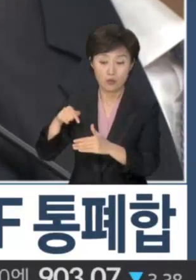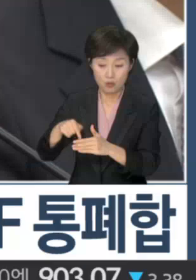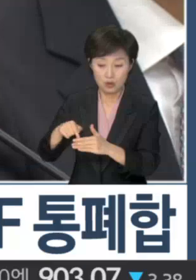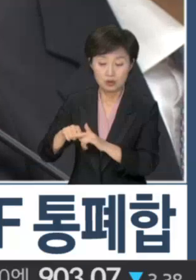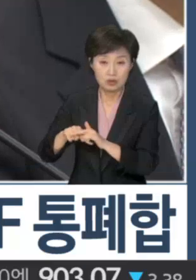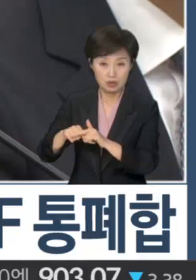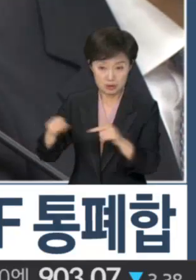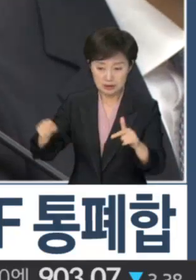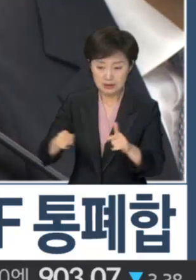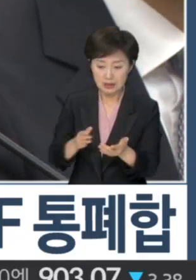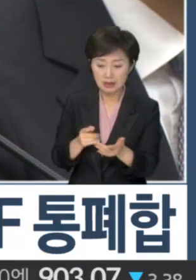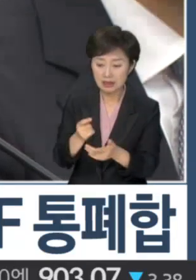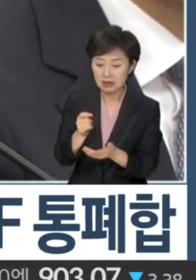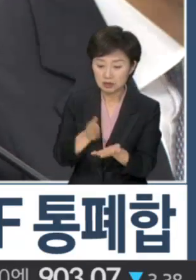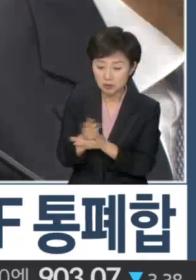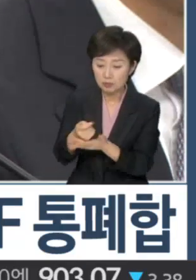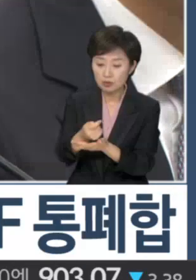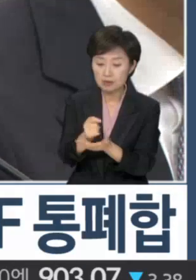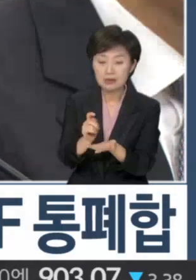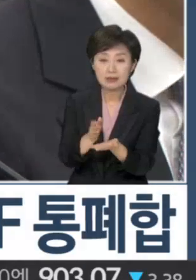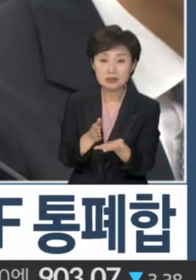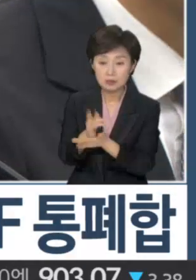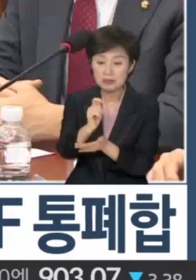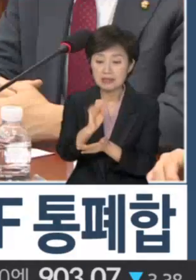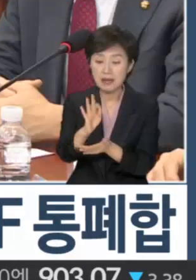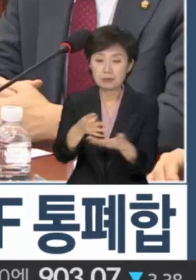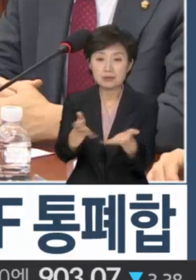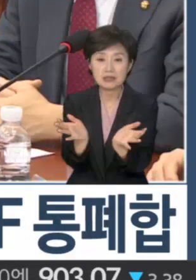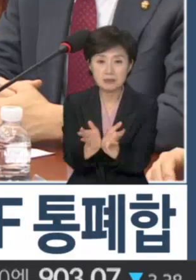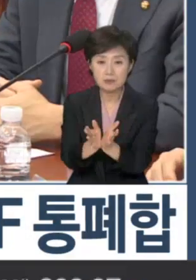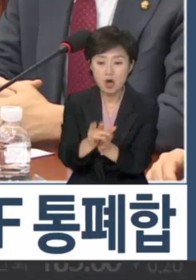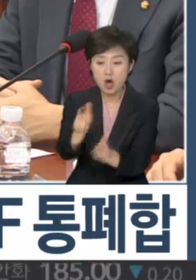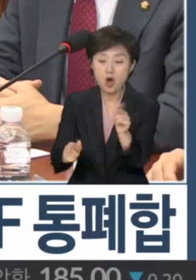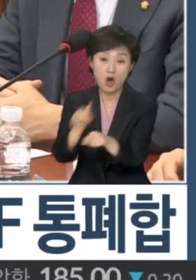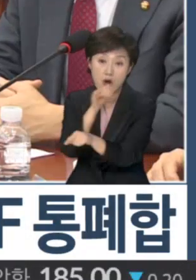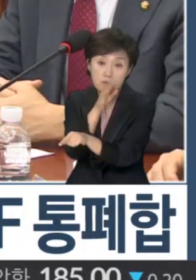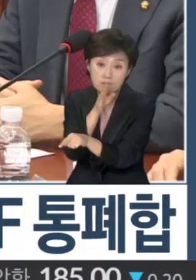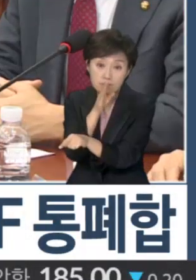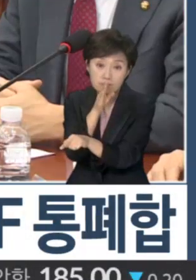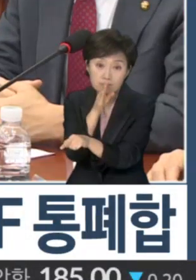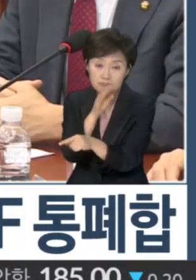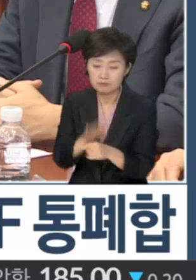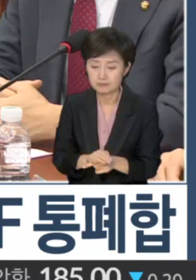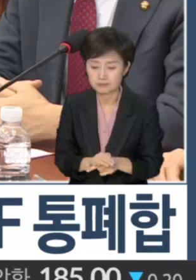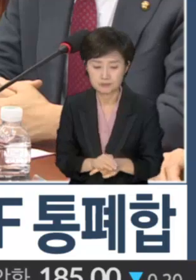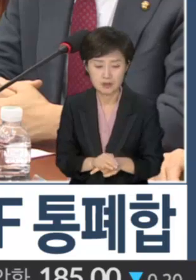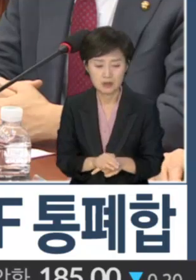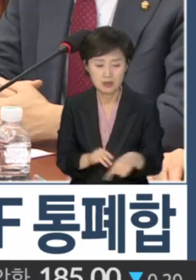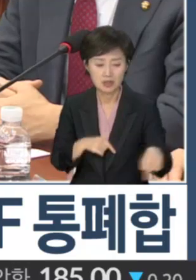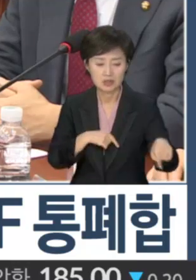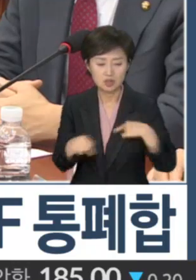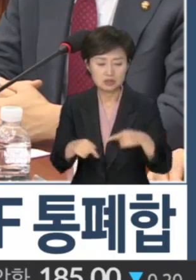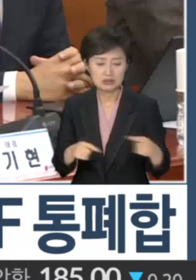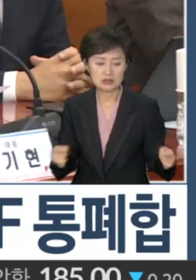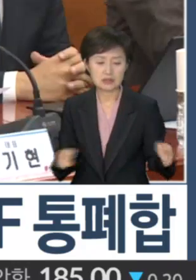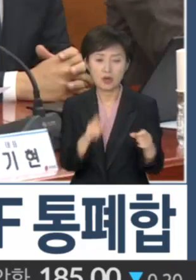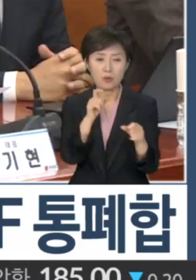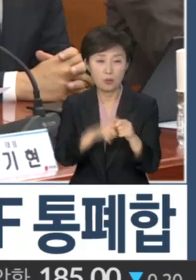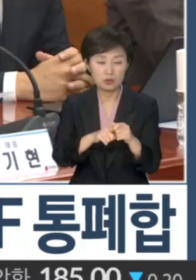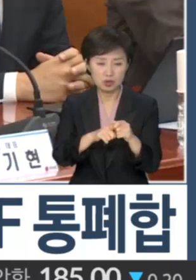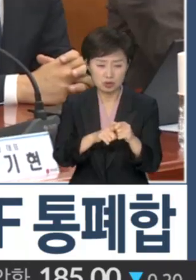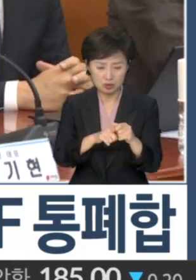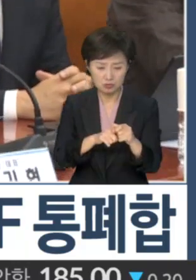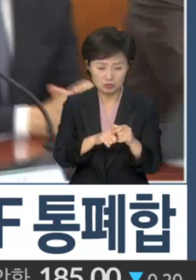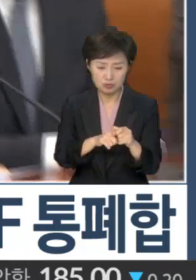많은 TF가 산적해 있는데 국민의 삶, 민생과 관계없이 정쟁을 유발시킬 수 있는 요소가 있는 TF들은 일단 정리해서